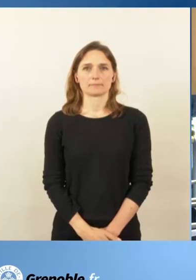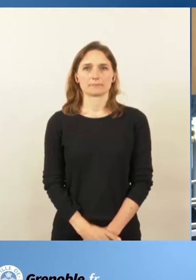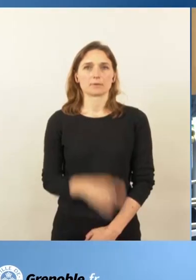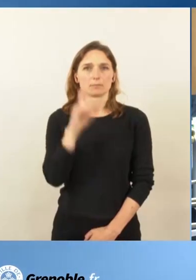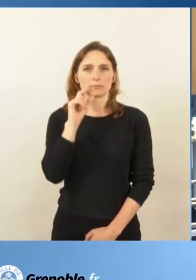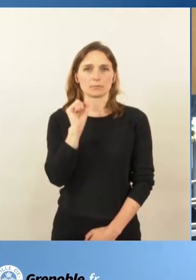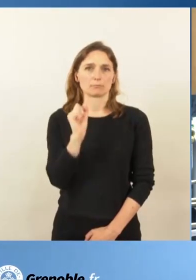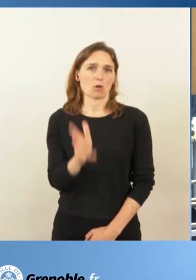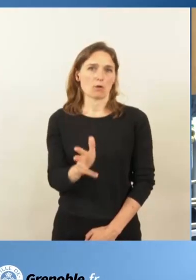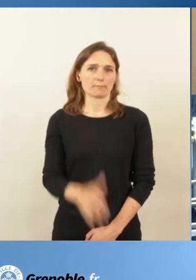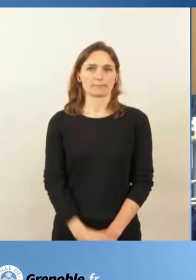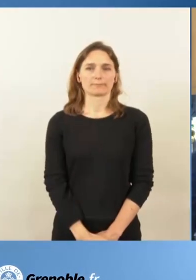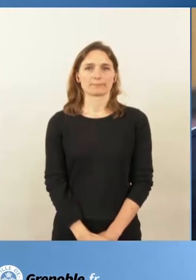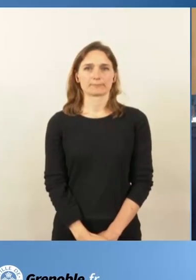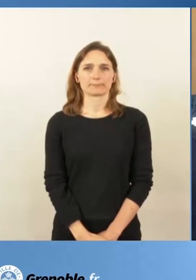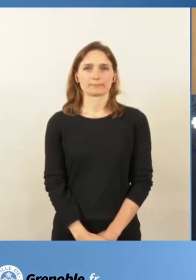Eric Piol